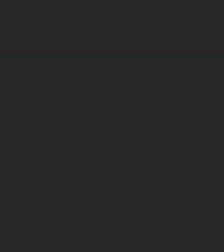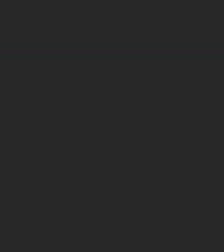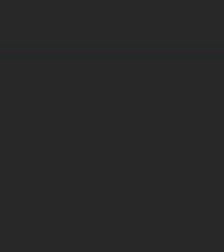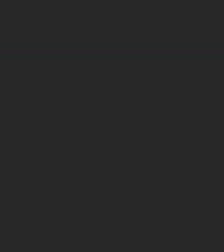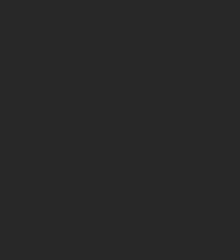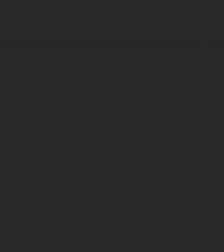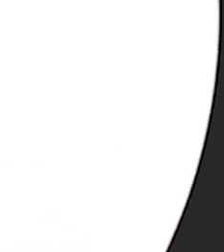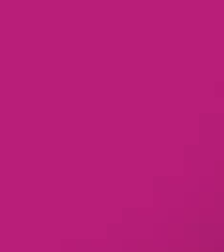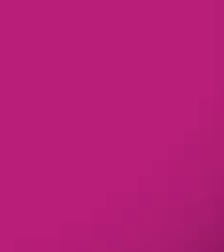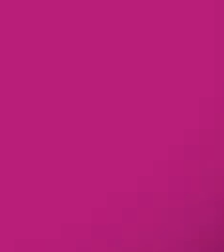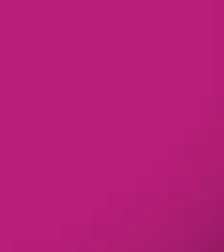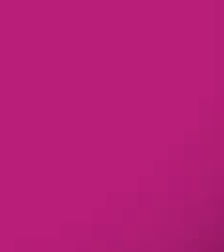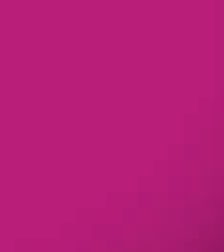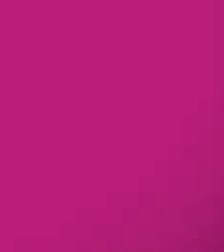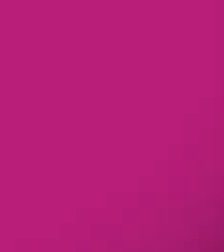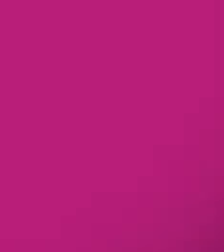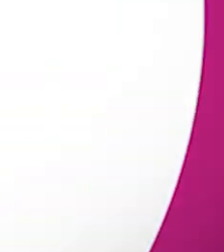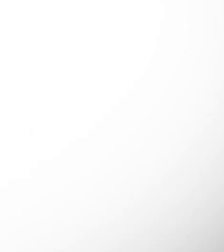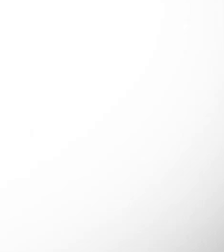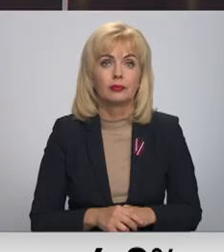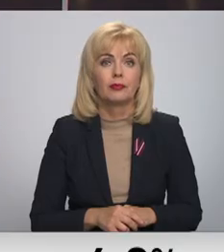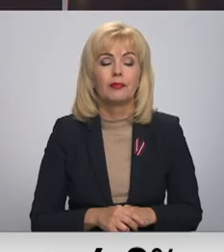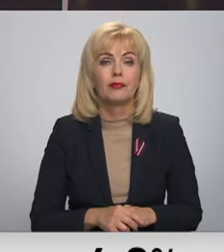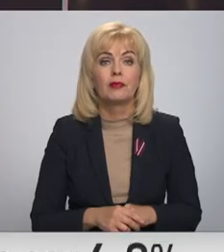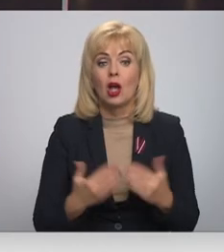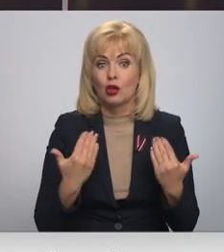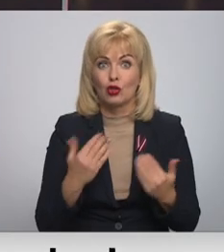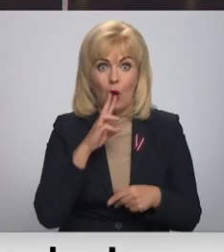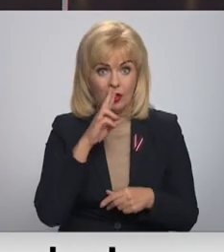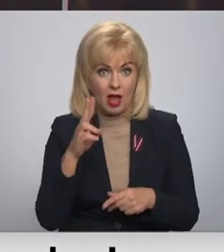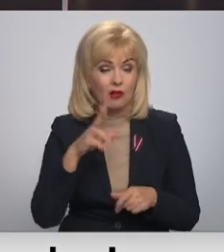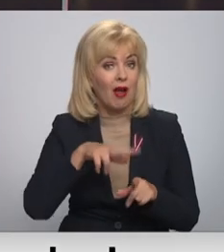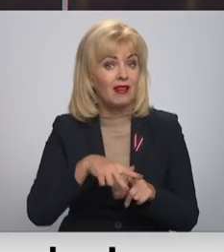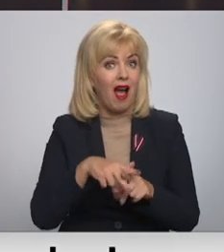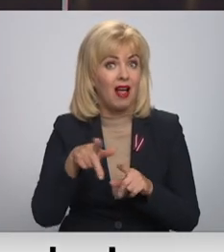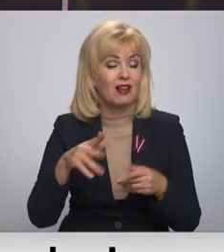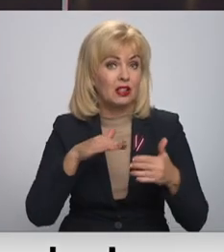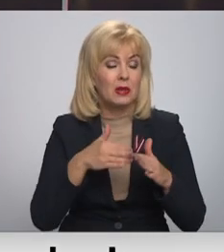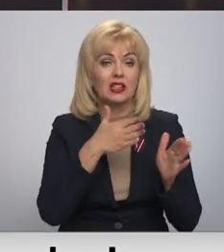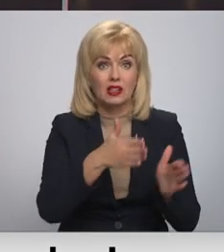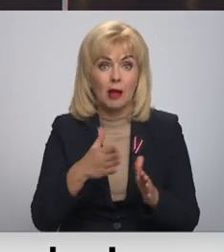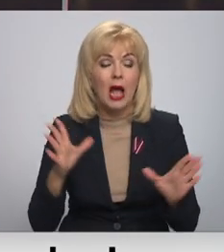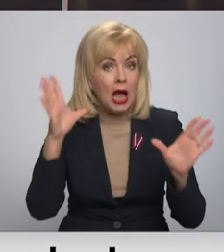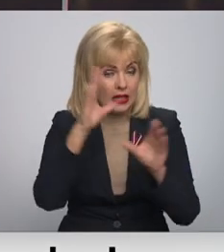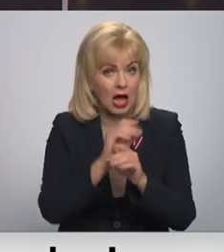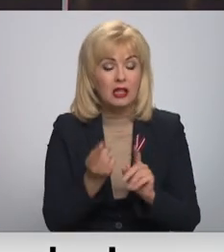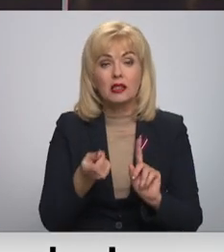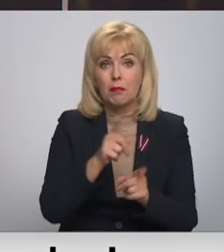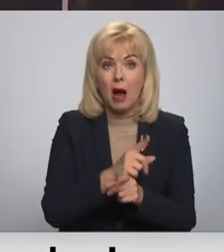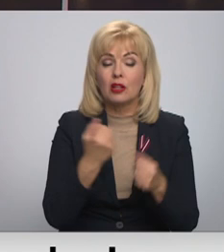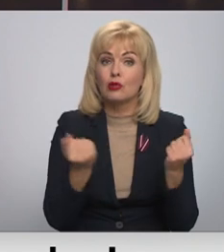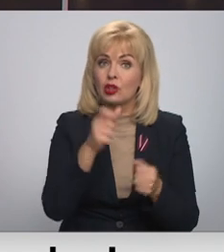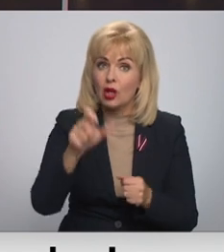Re! Viss ēters ir te! No šīs nedēļas Jelgavas pilsētas slimnīcas nakts maiņā strādājošie